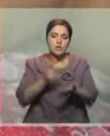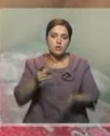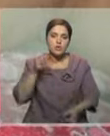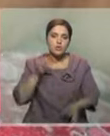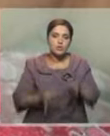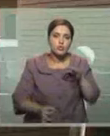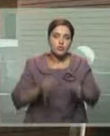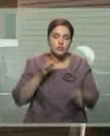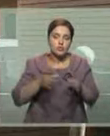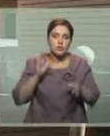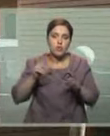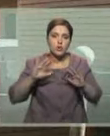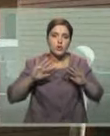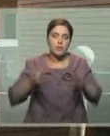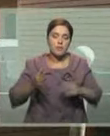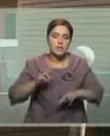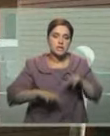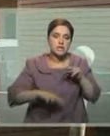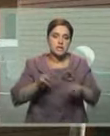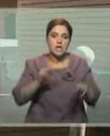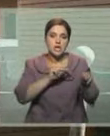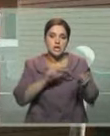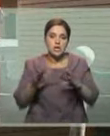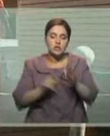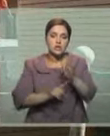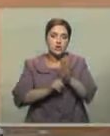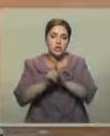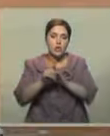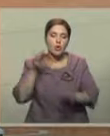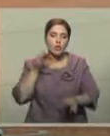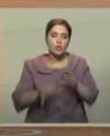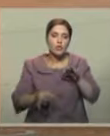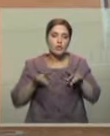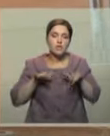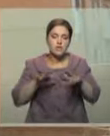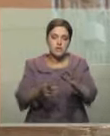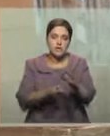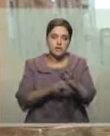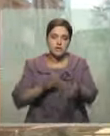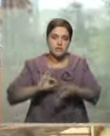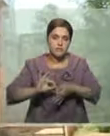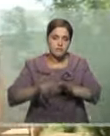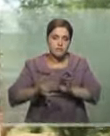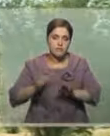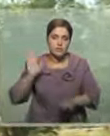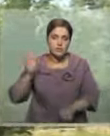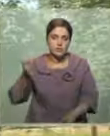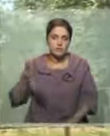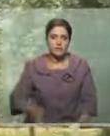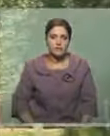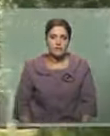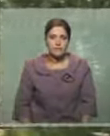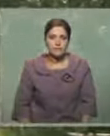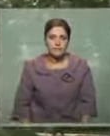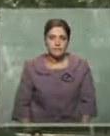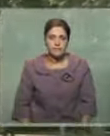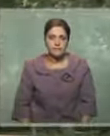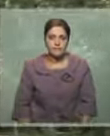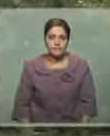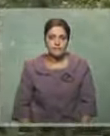органы. По факту произошедшей на стройке трагедии возбуждено уголовное дело, ведется следствие. Наталья Строкова, Эрмек Мухамедьяров,